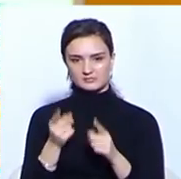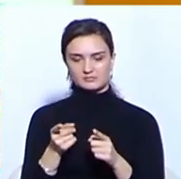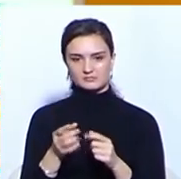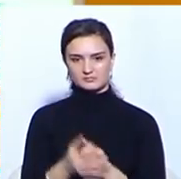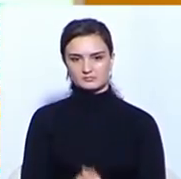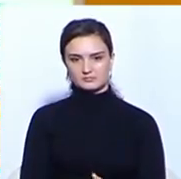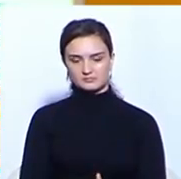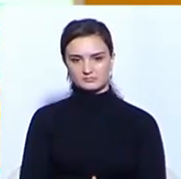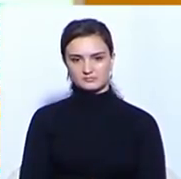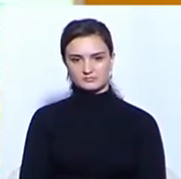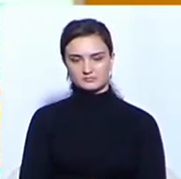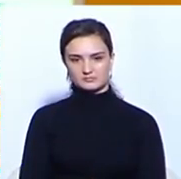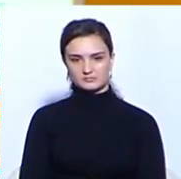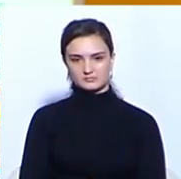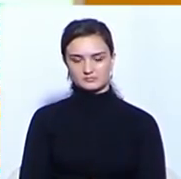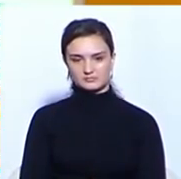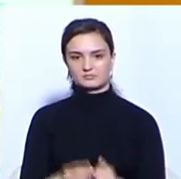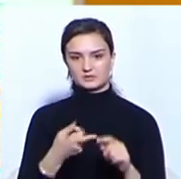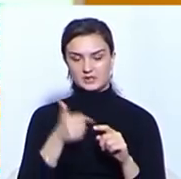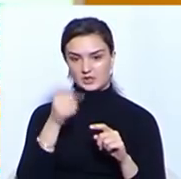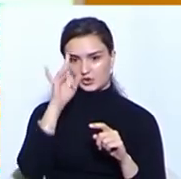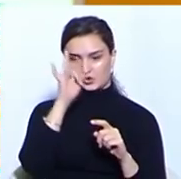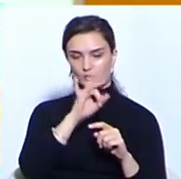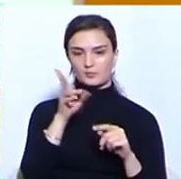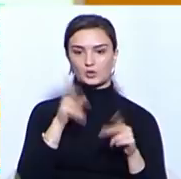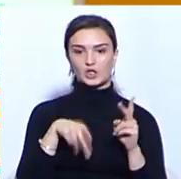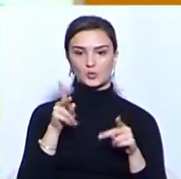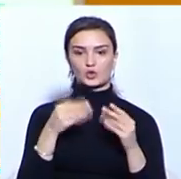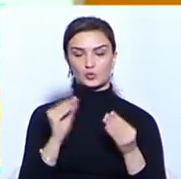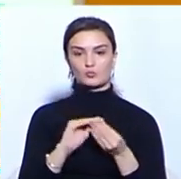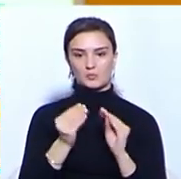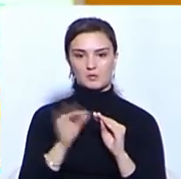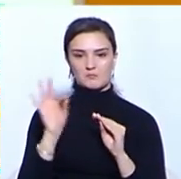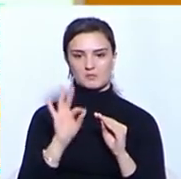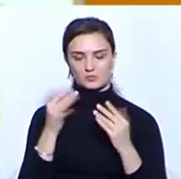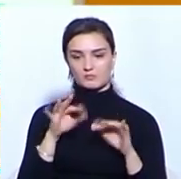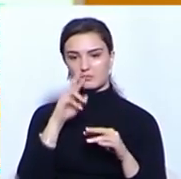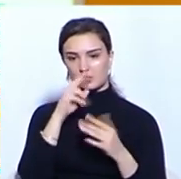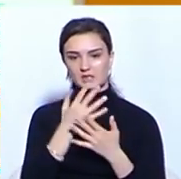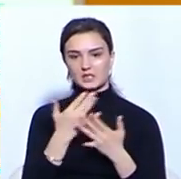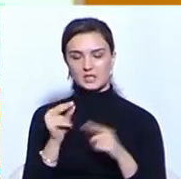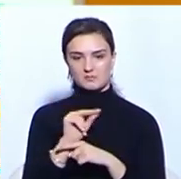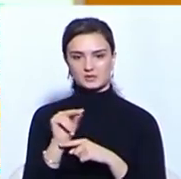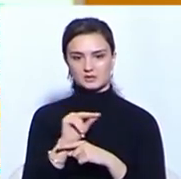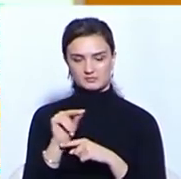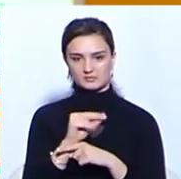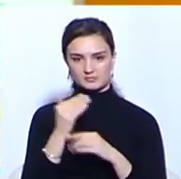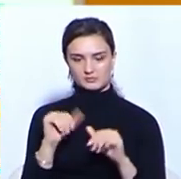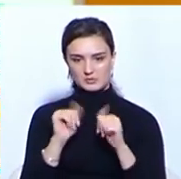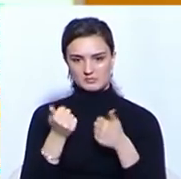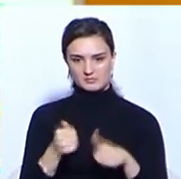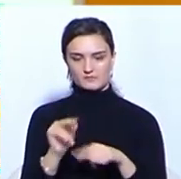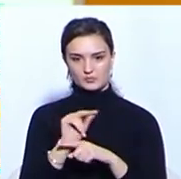ჩვენ საზოგადოებაში კარგად ცნობილ ქირურგიულ პრობლემებს უკვე მედიკამენტებით და თერაპიული